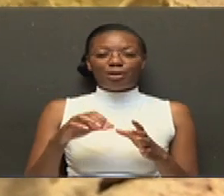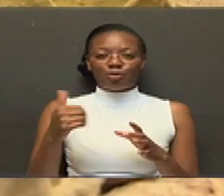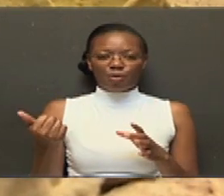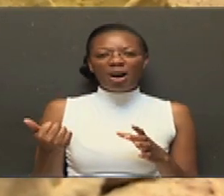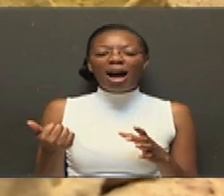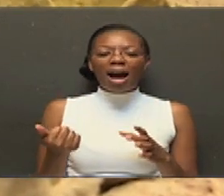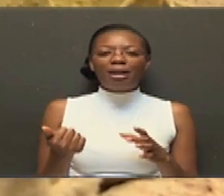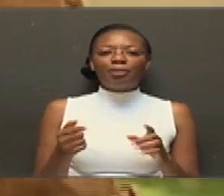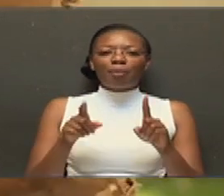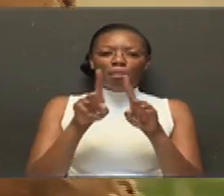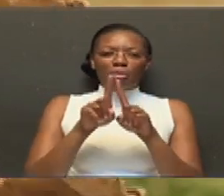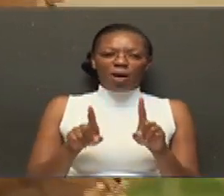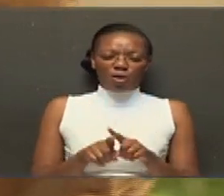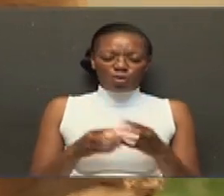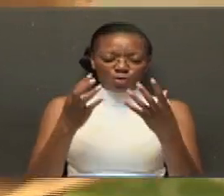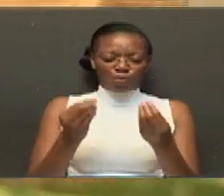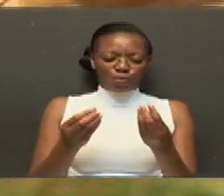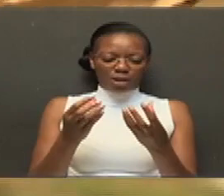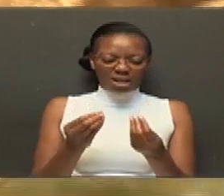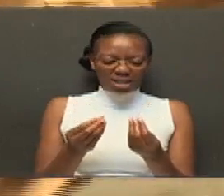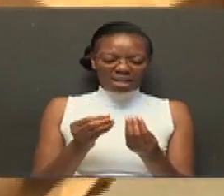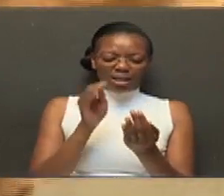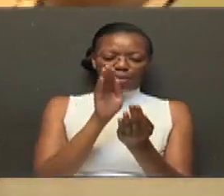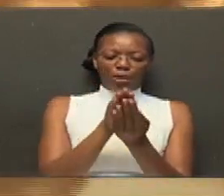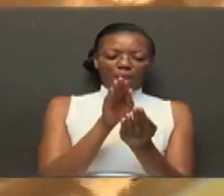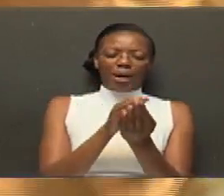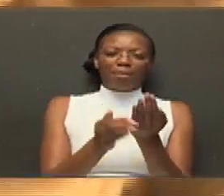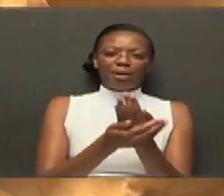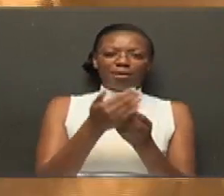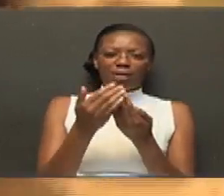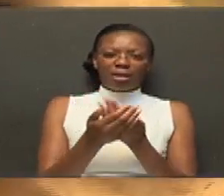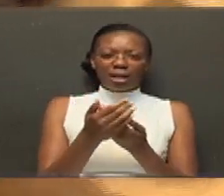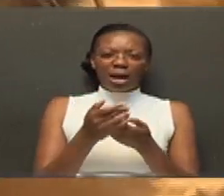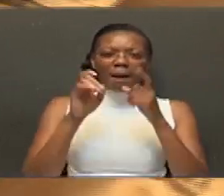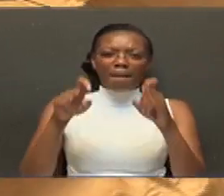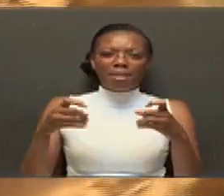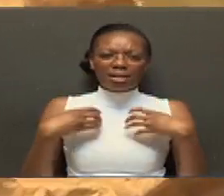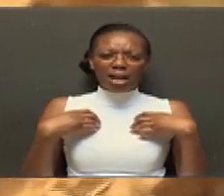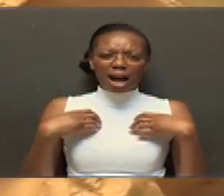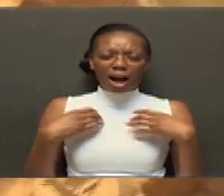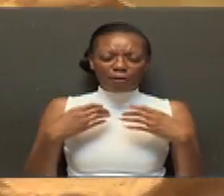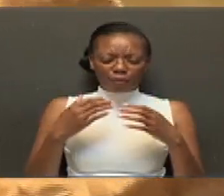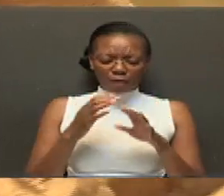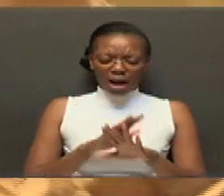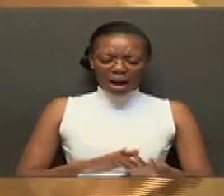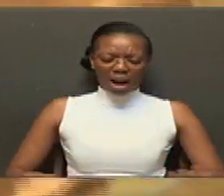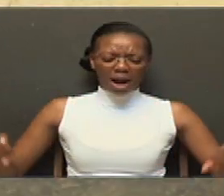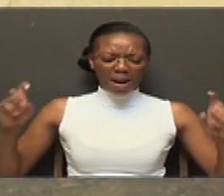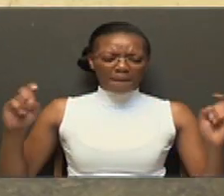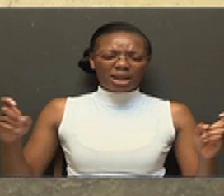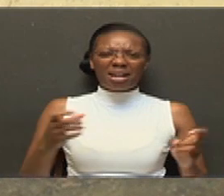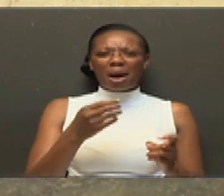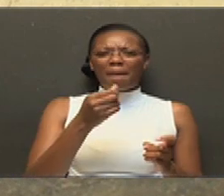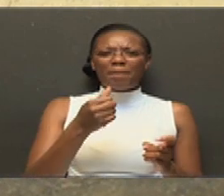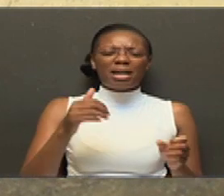kile. Pia ni rahisi kuanza kilimo hichi. Hauhitaji kuwa na kiasi kikubwa cha fedha ama